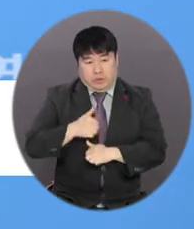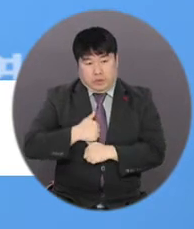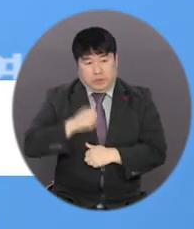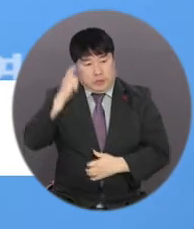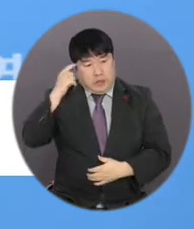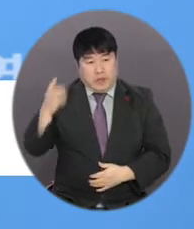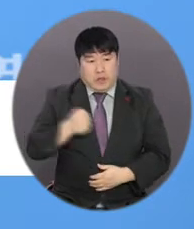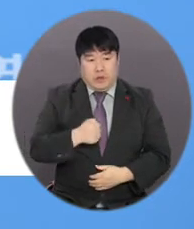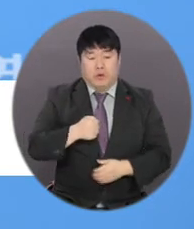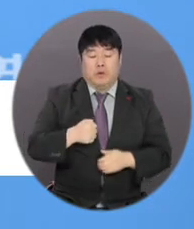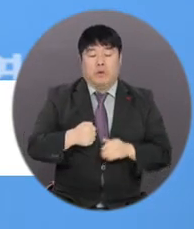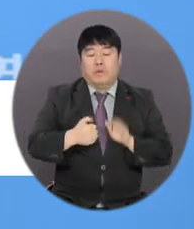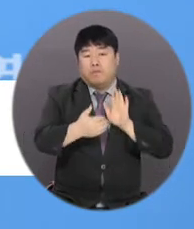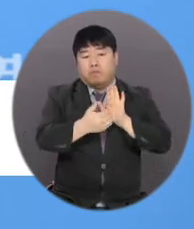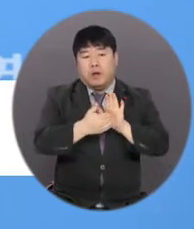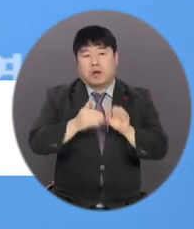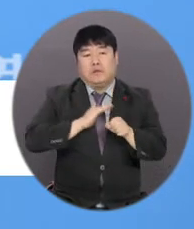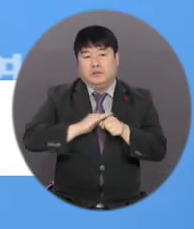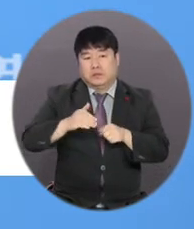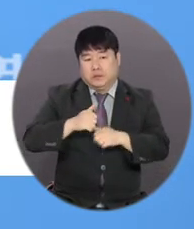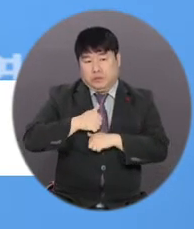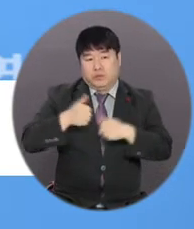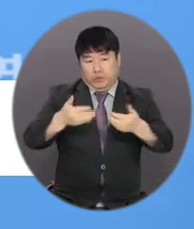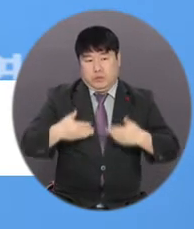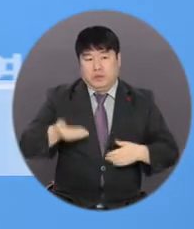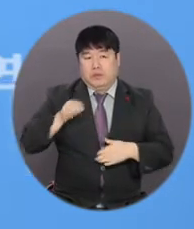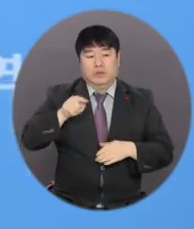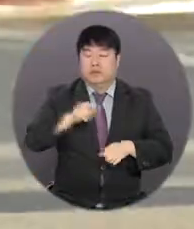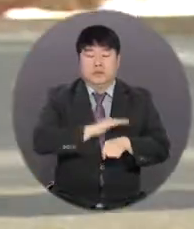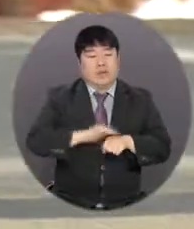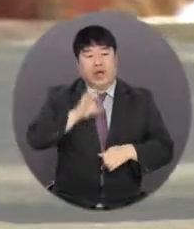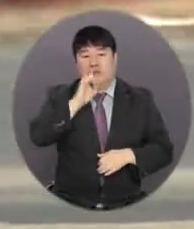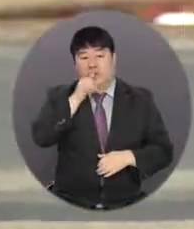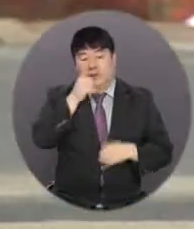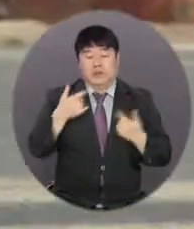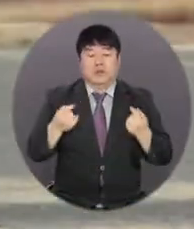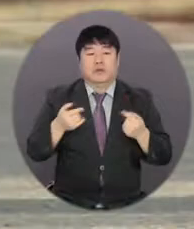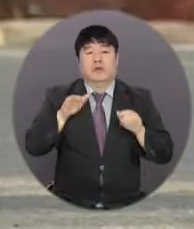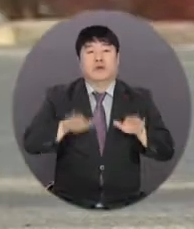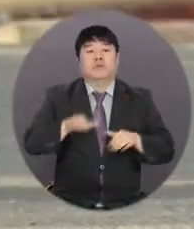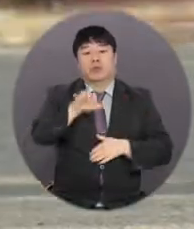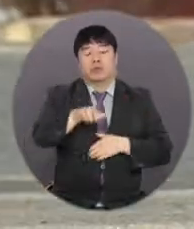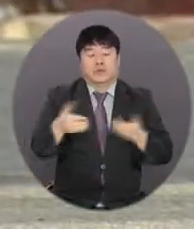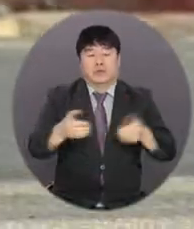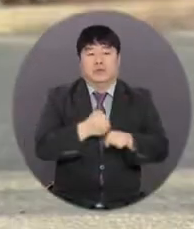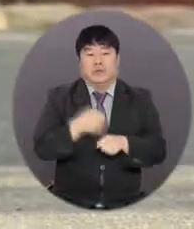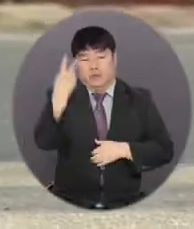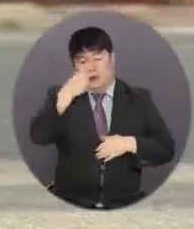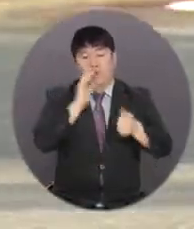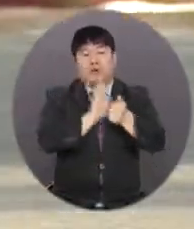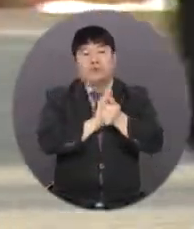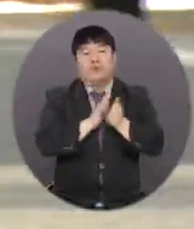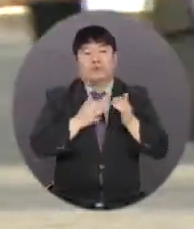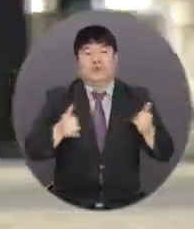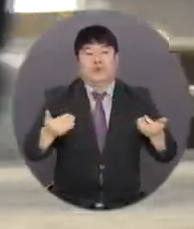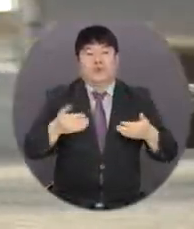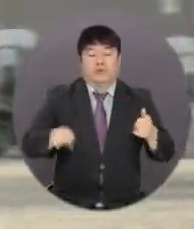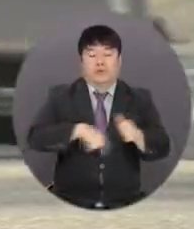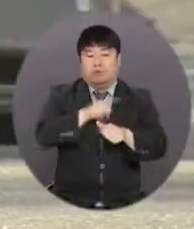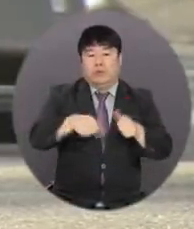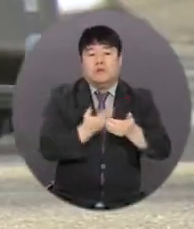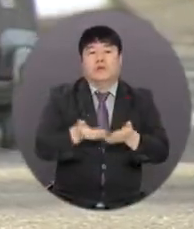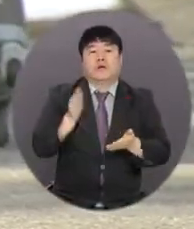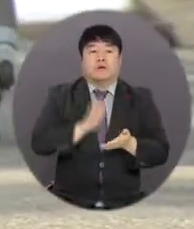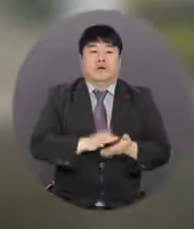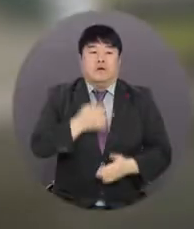됩니다. 근데 그게 제가 볼 때 잘 안 되고 있는 것 같아요. 한편 현장에서 일하는 요양보호사들은 근무 환경이